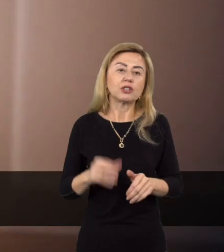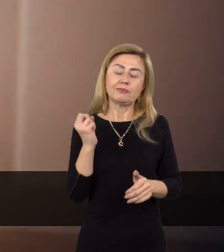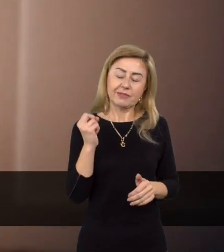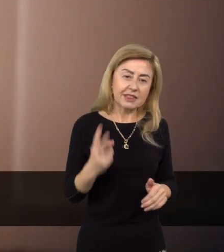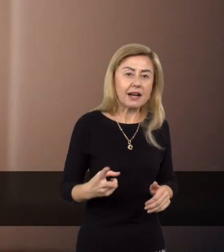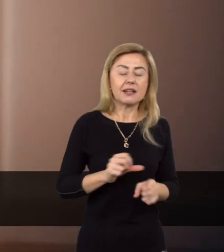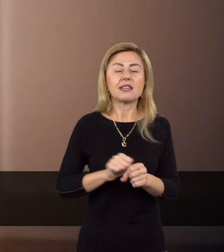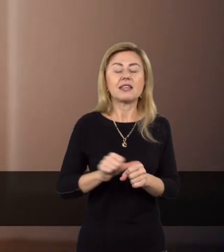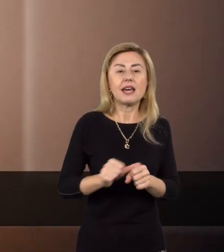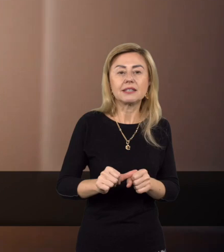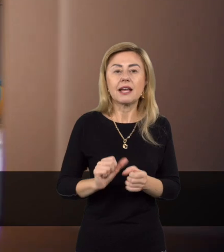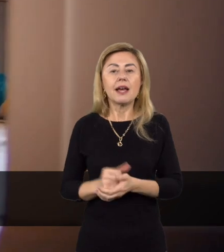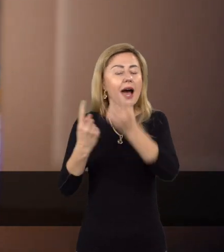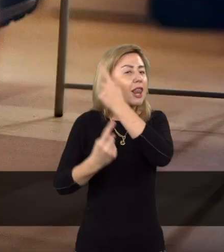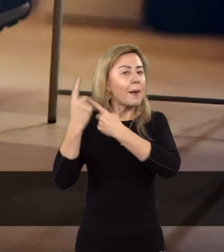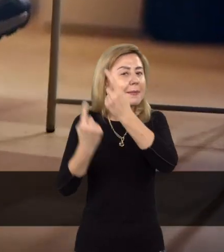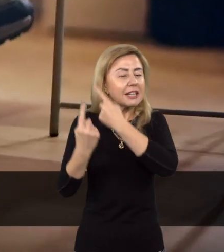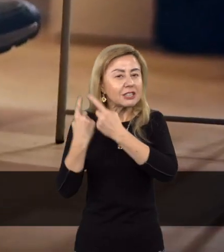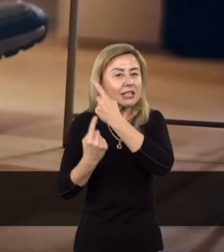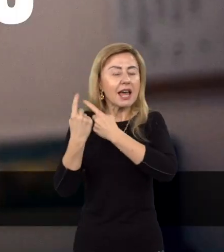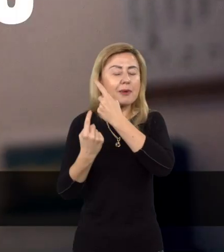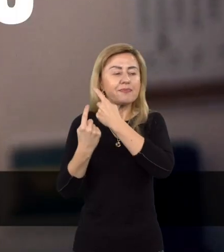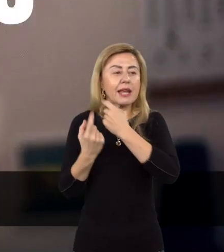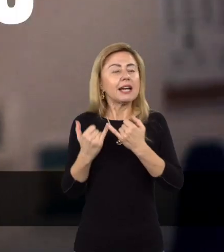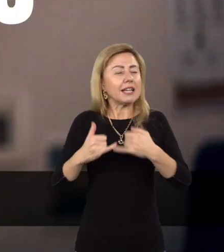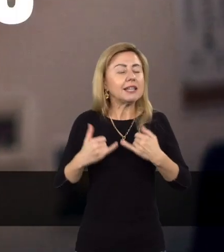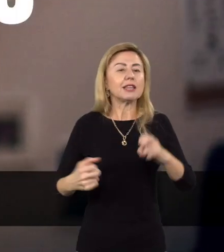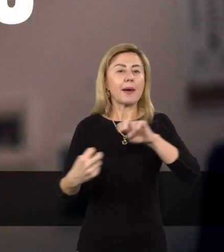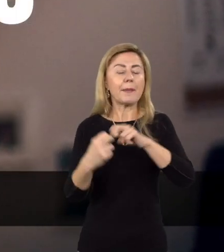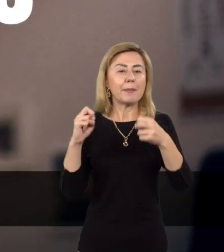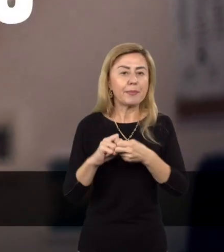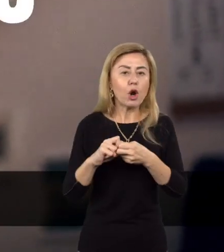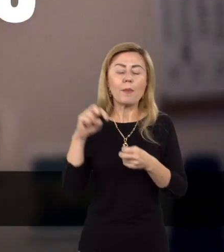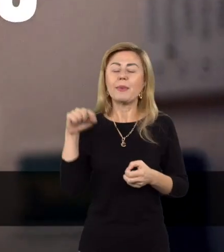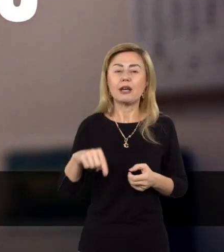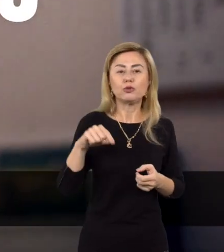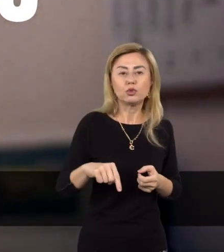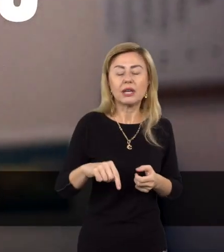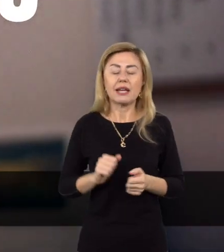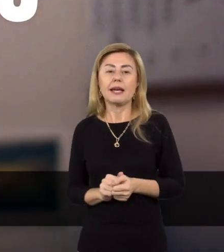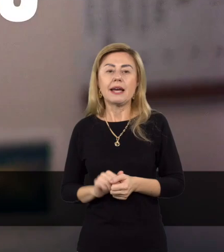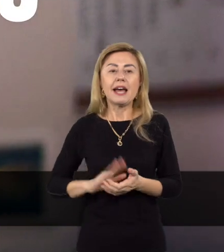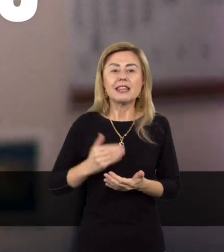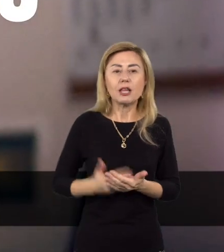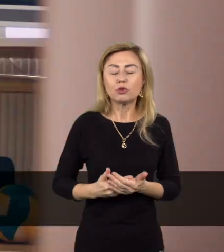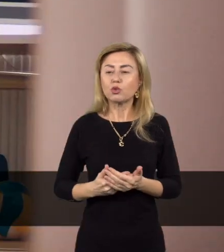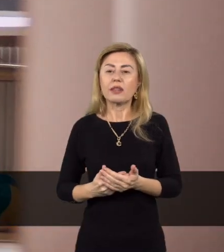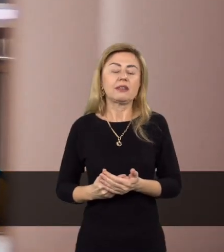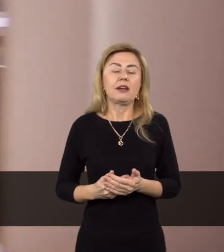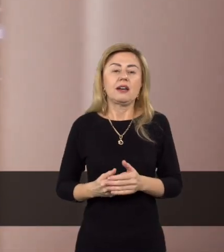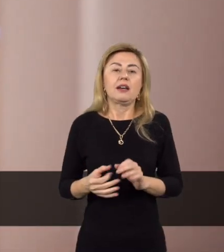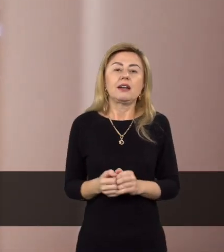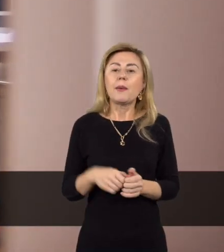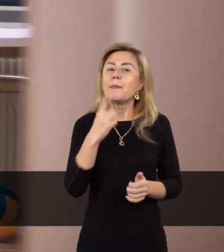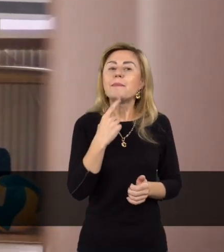możliwości jakby uprawiania tego sportu. Myślę sobie, że co do dostępności sportowej dla osób z niepełnosprawnościami, to największa jest jednak ta medialna, dlatego